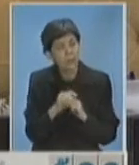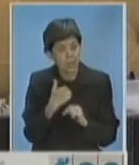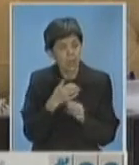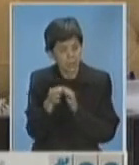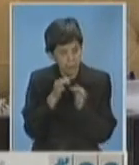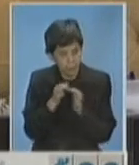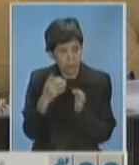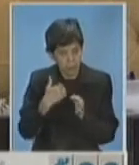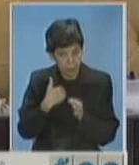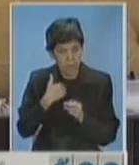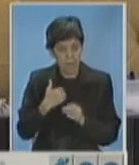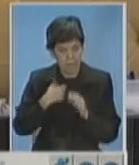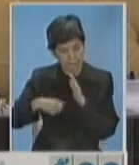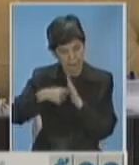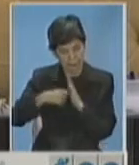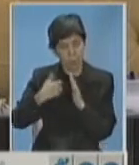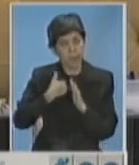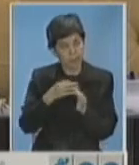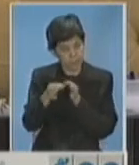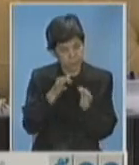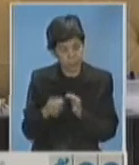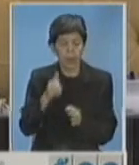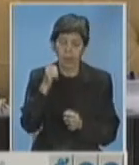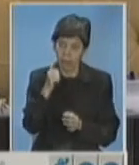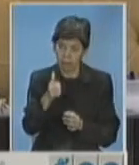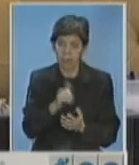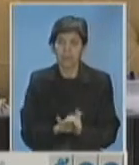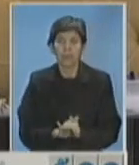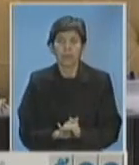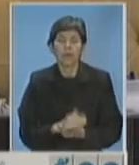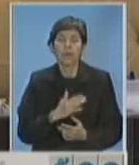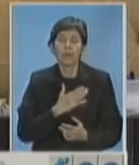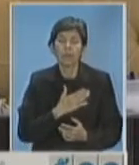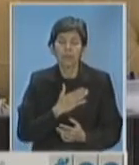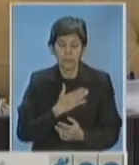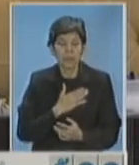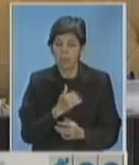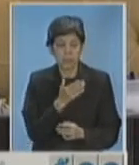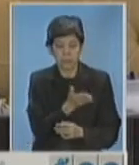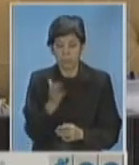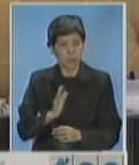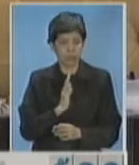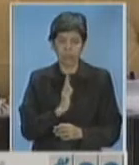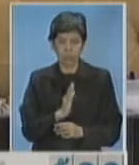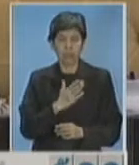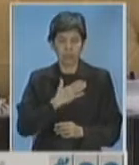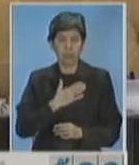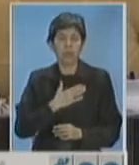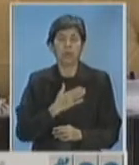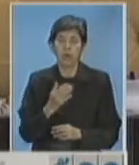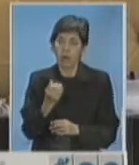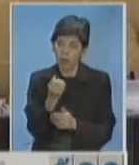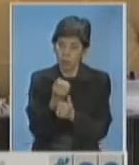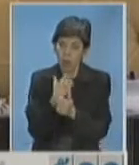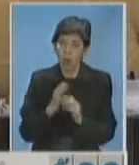าอธิบายท่านก็บอกว่าท่านมีเหตุผลชี้แจงได้ทุกประเด็นเพราะฉะนั้นผมก็จะให้ความเป็นธรรมกับทุกฝ่ายครับก็ต้องขอบคุณ